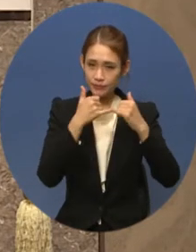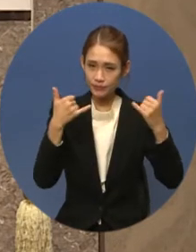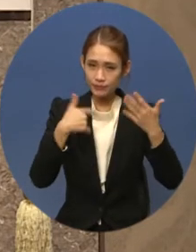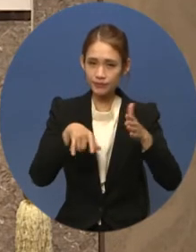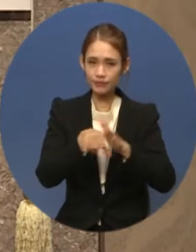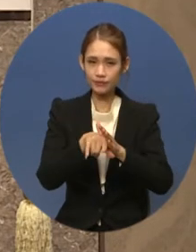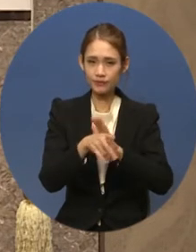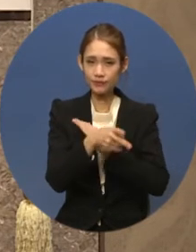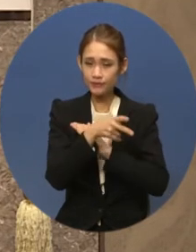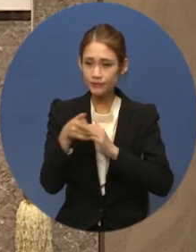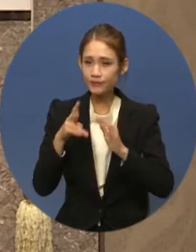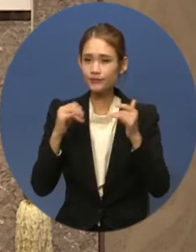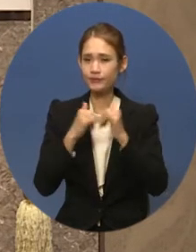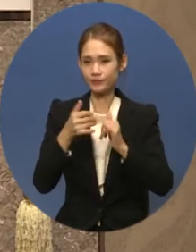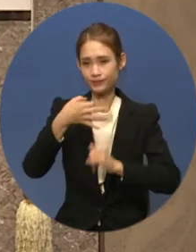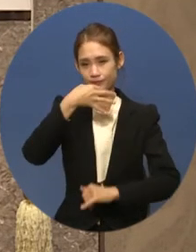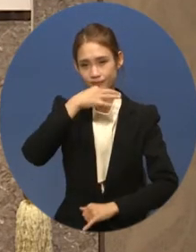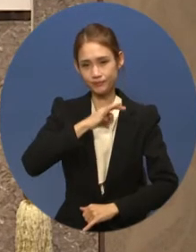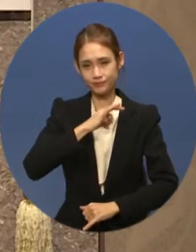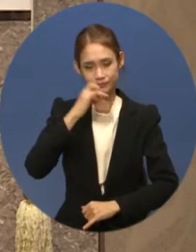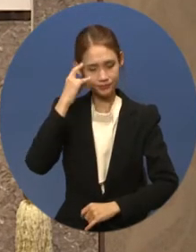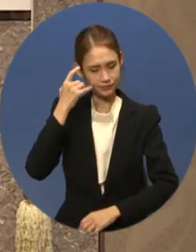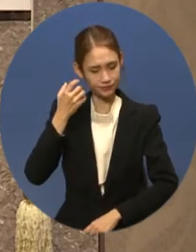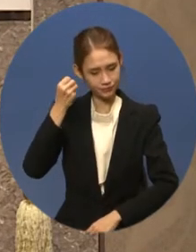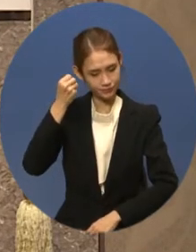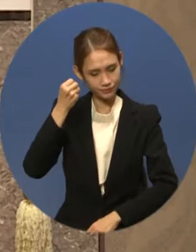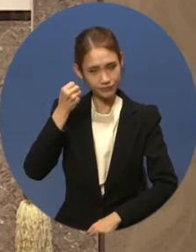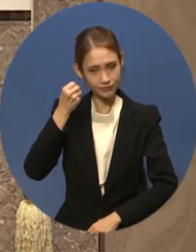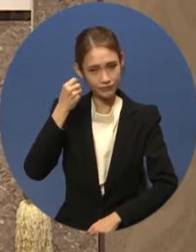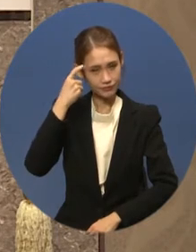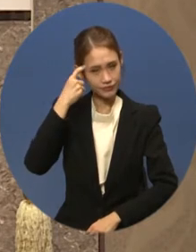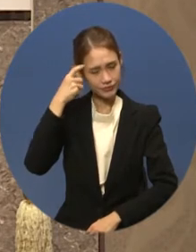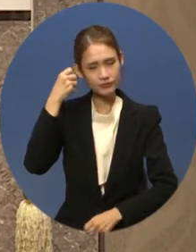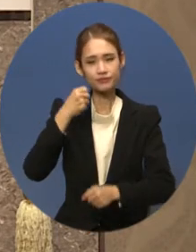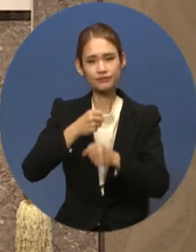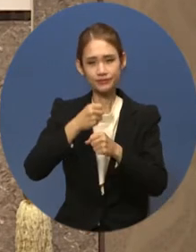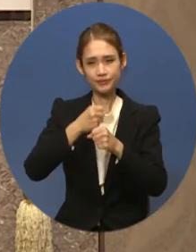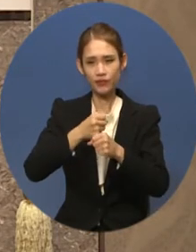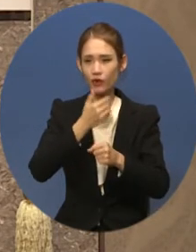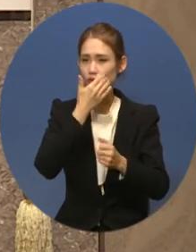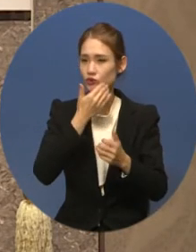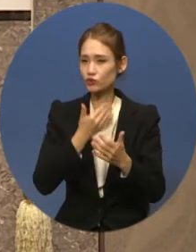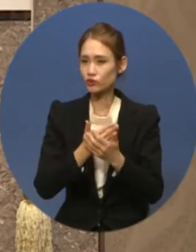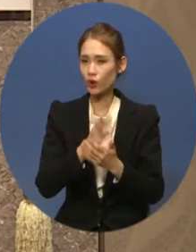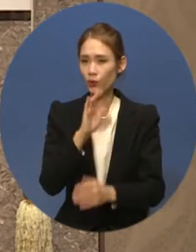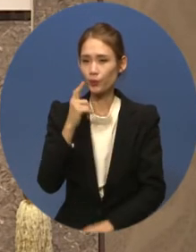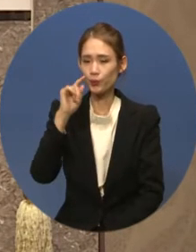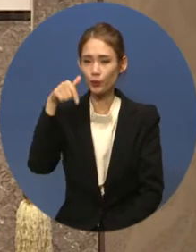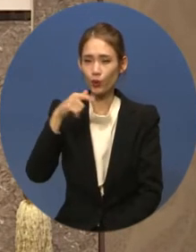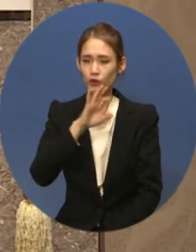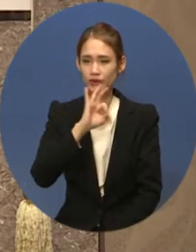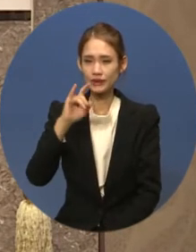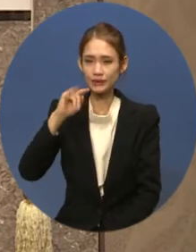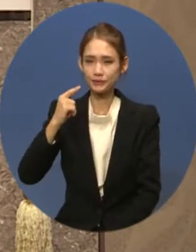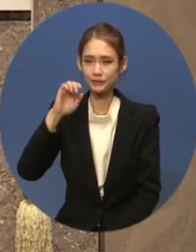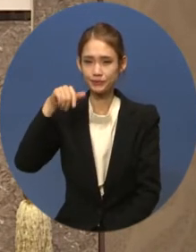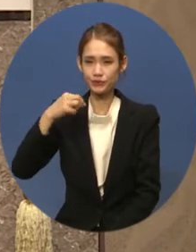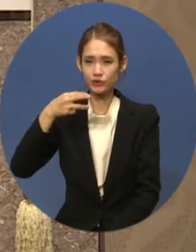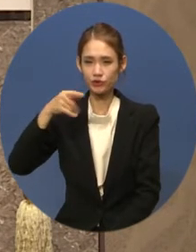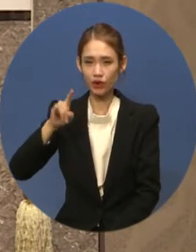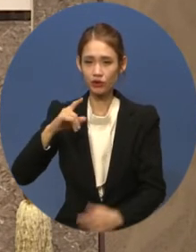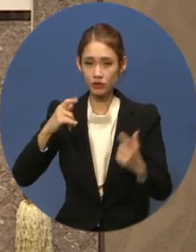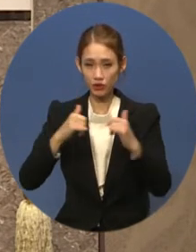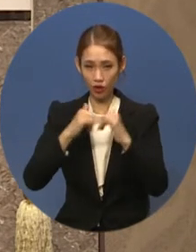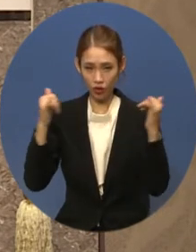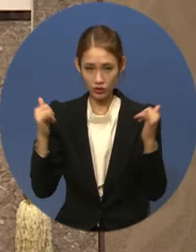국민 모두를 이롭게 한다 라고 하는 인식을 만들어 가는 것이 굉장히 중요하기 때문에 보은 인프라 라고 하는 것들을 또 지역사회 저희가